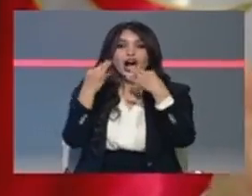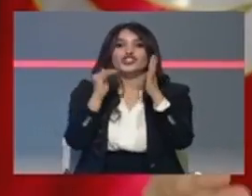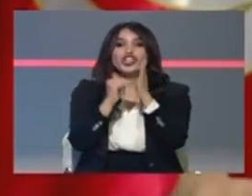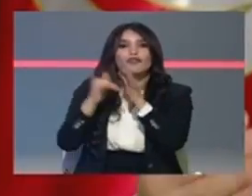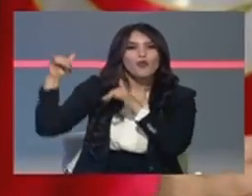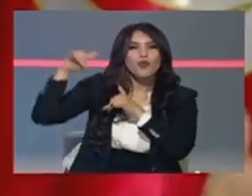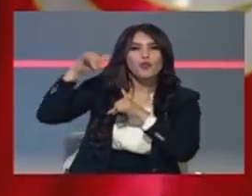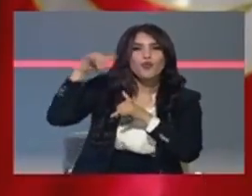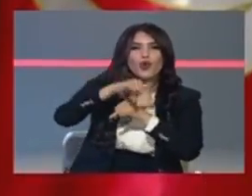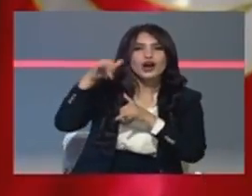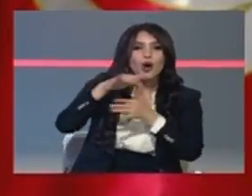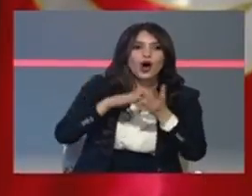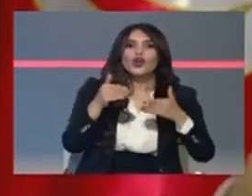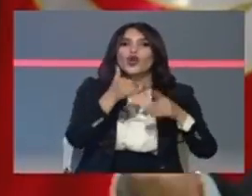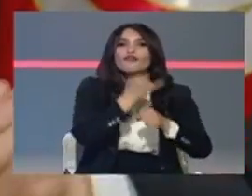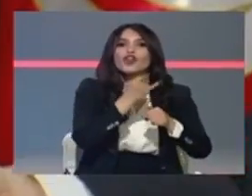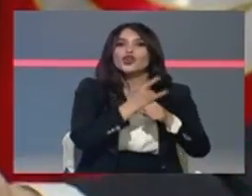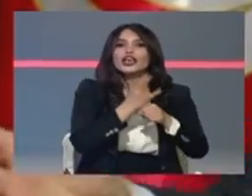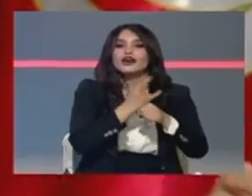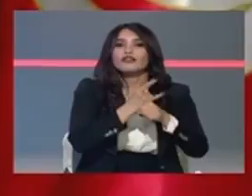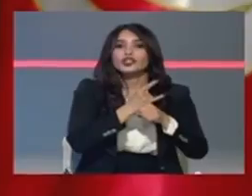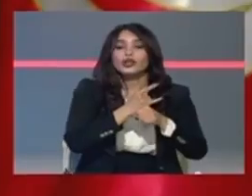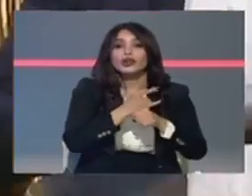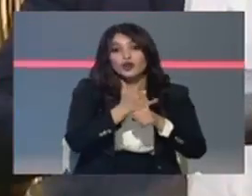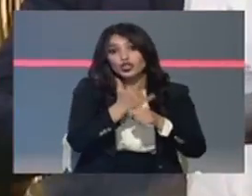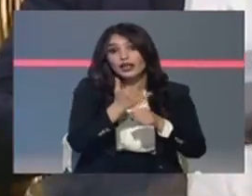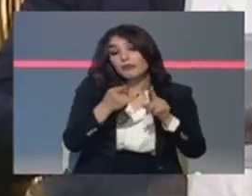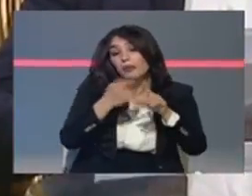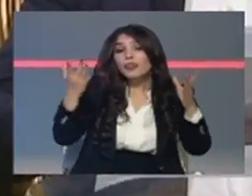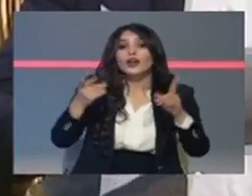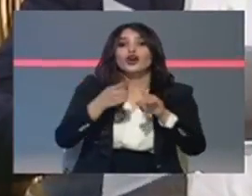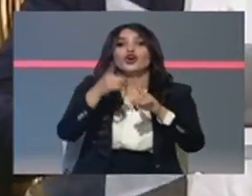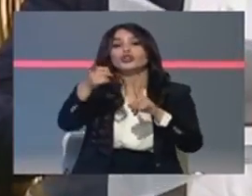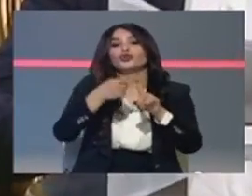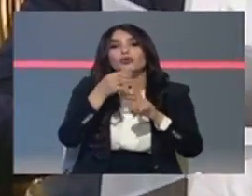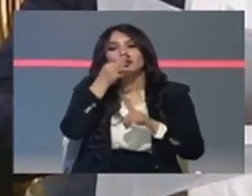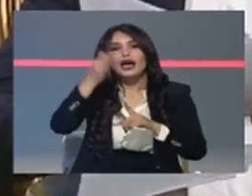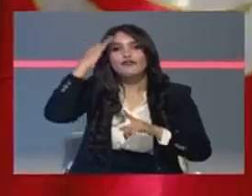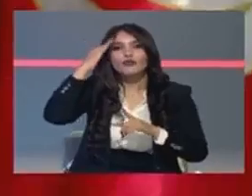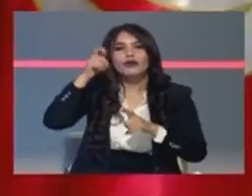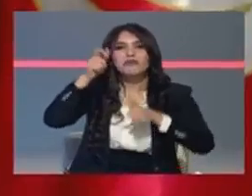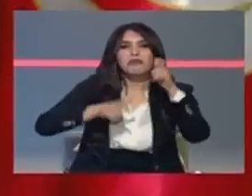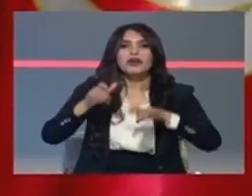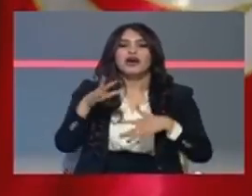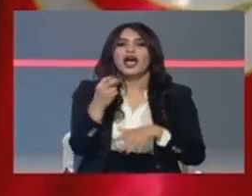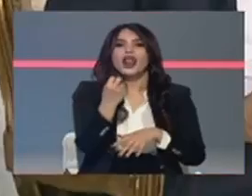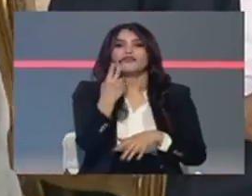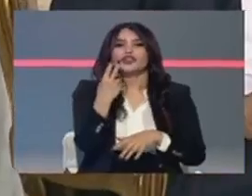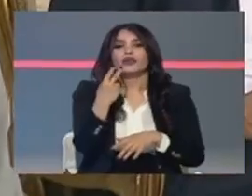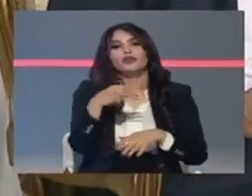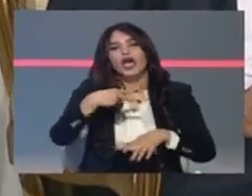زاد باش يوليو كوفيد بلس اللي ما يمشيش للسبيطار يلزمهم يمشيو في الحجر الاجباري، اللي نعرفهم مازالوا عالقين في حدود